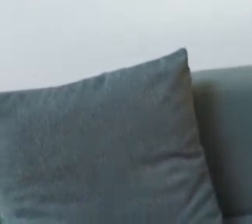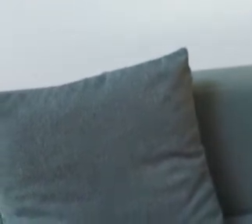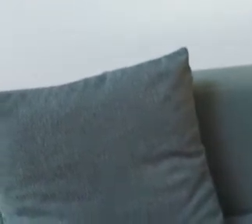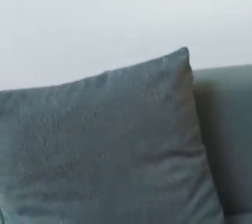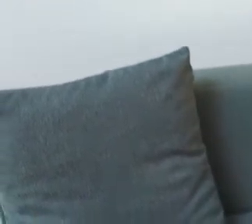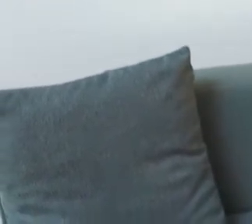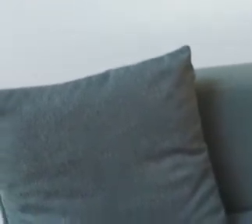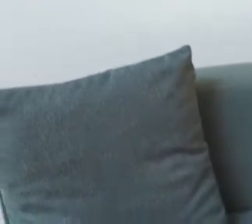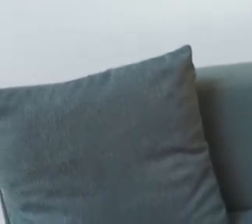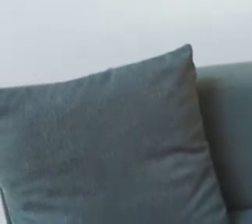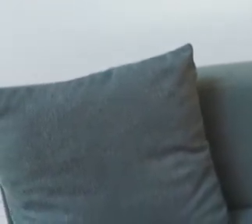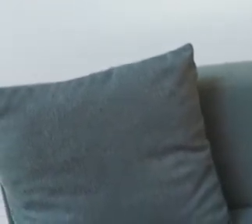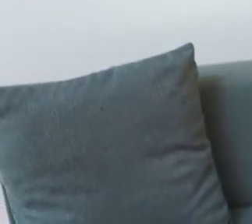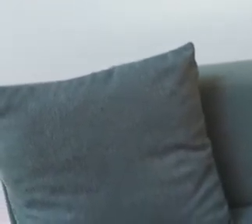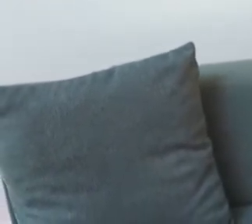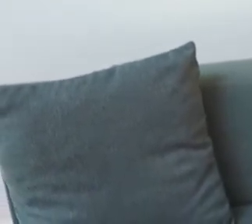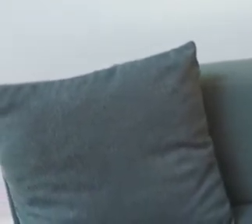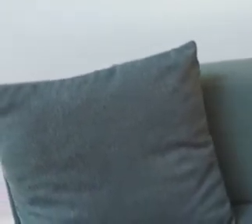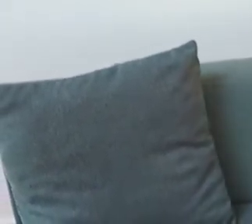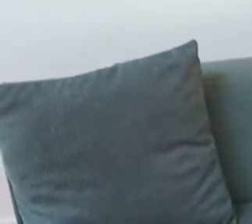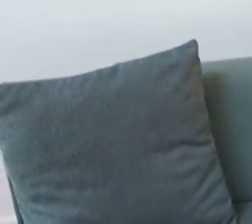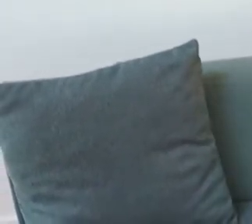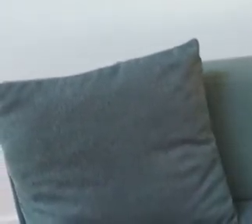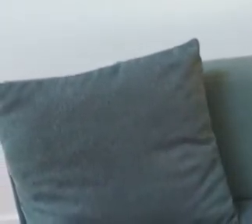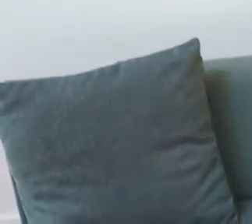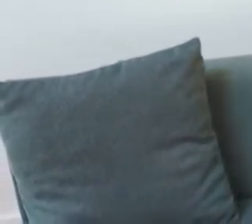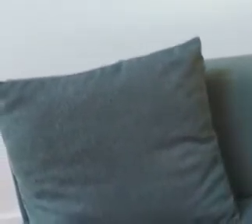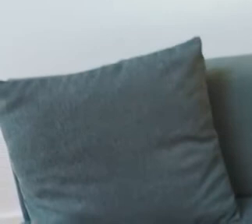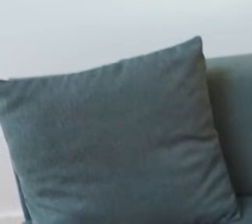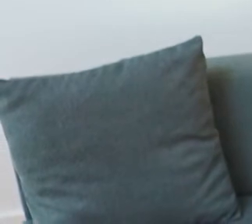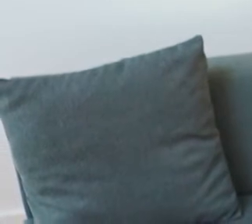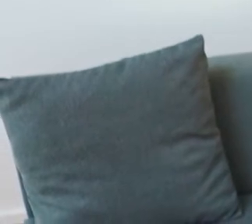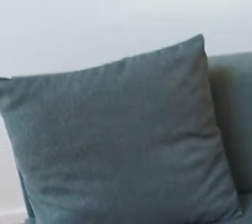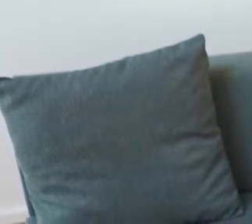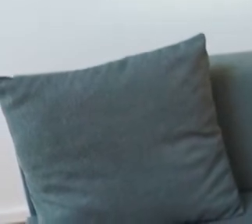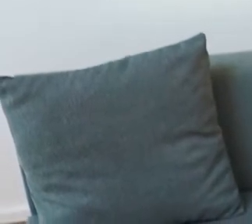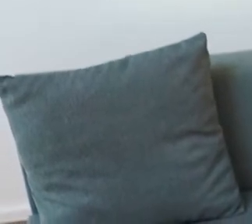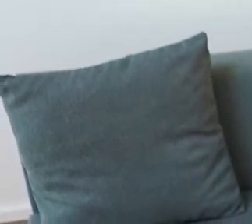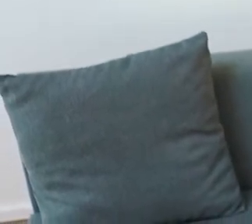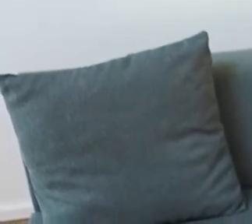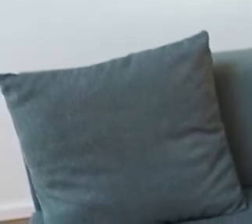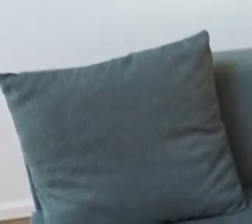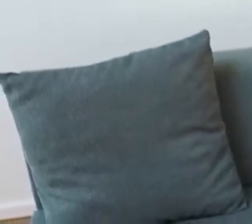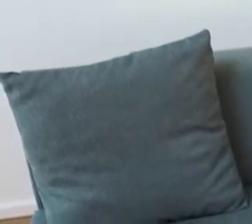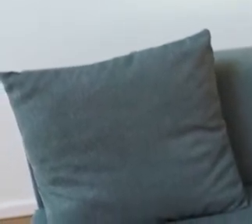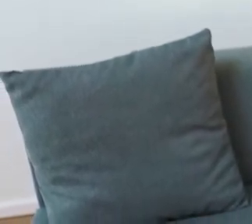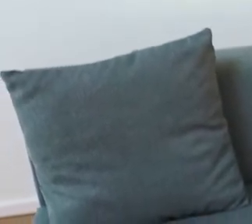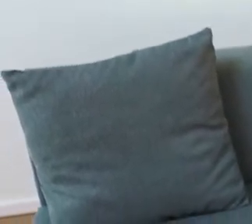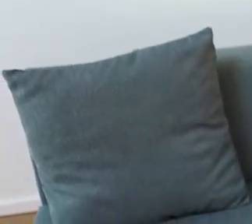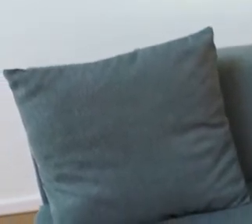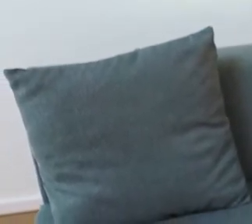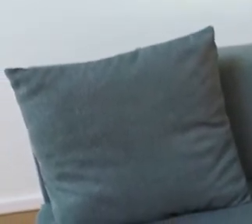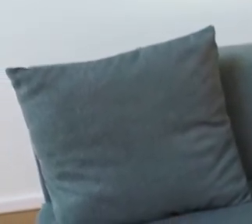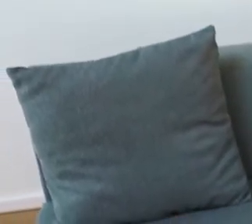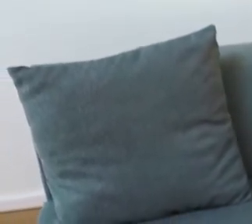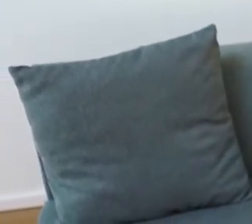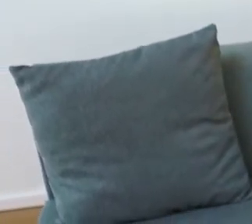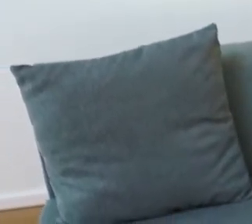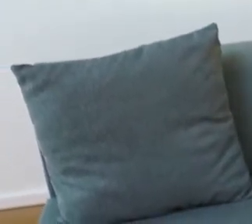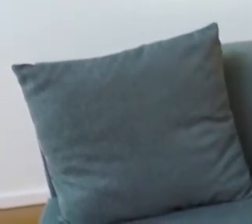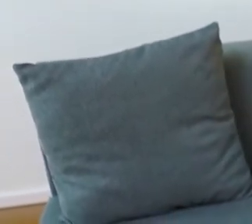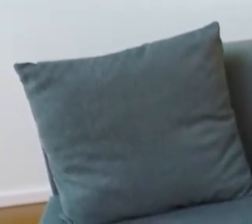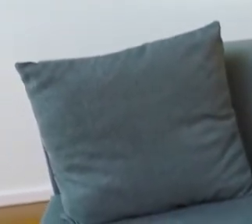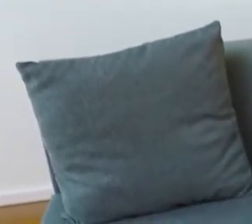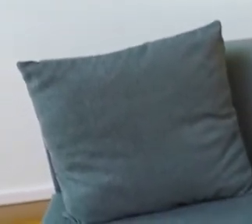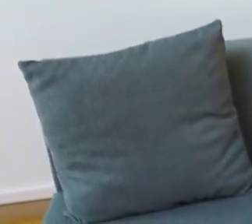pour les situations pour lesquelles chaque enfant est en train de prier en ce moment. Tu es grand,